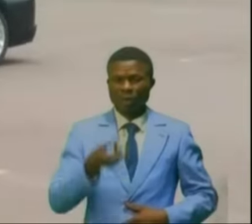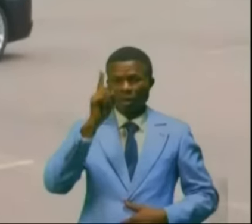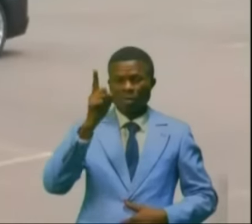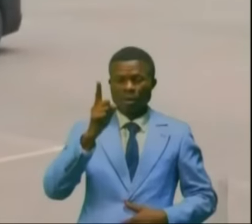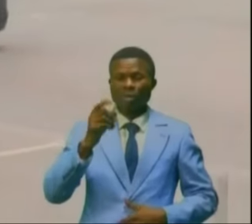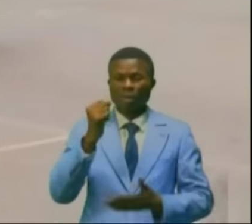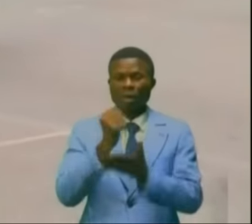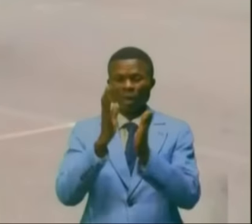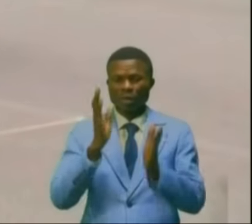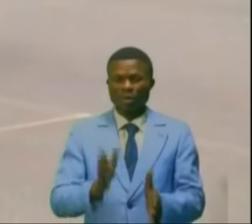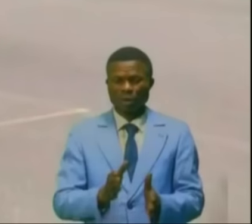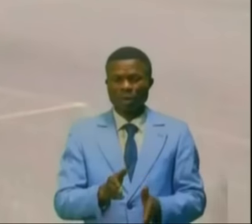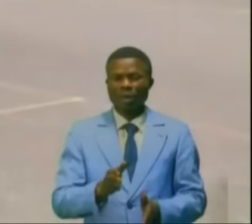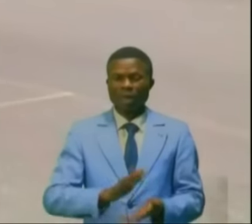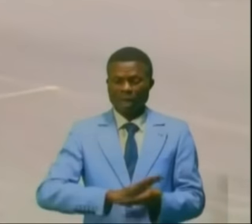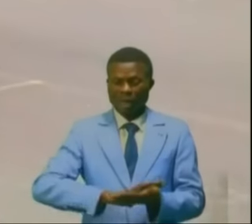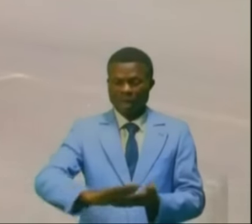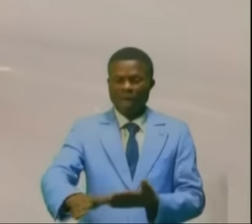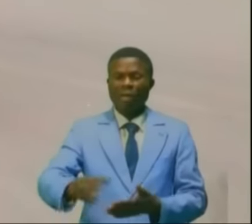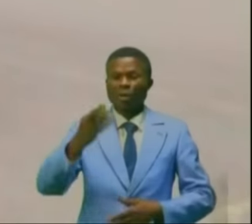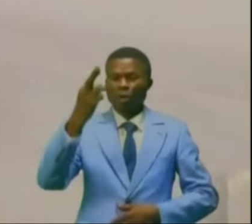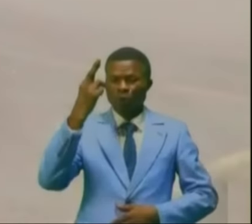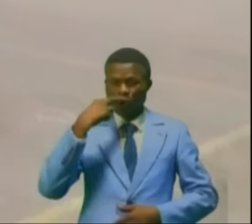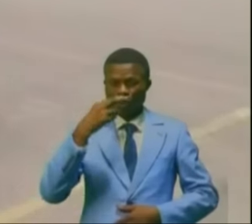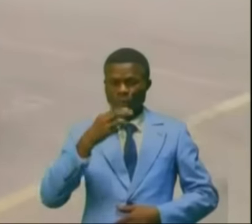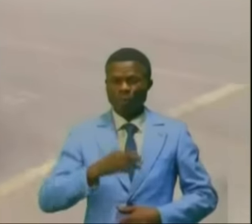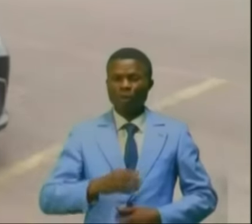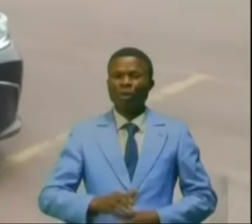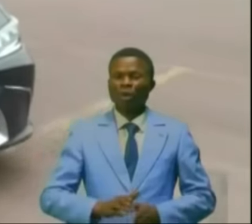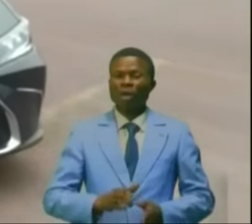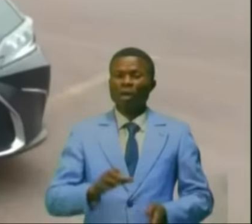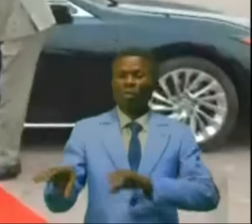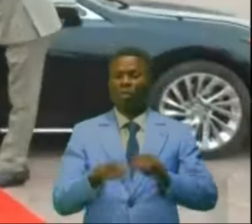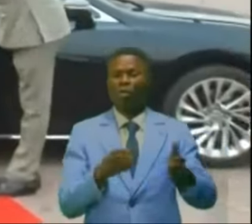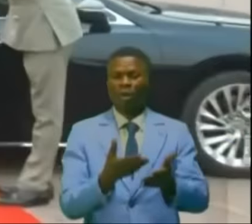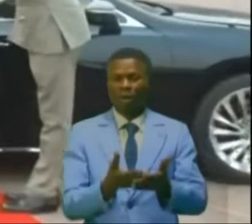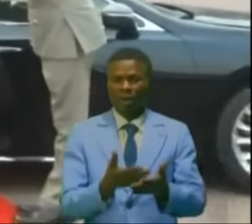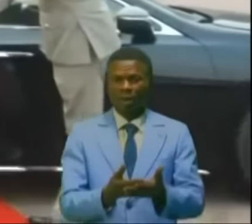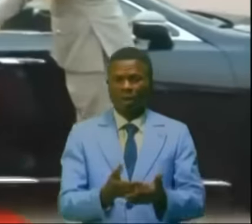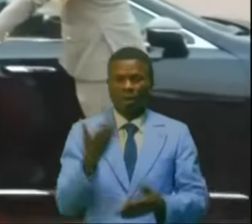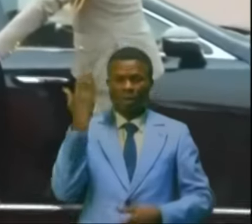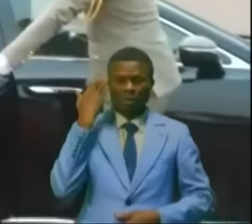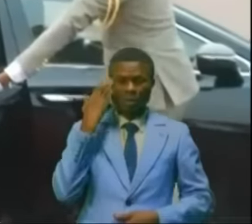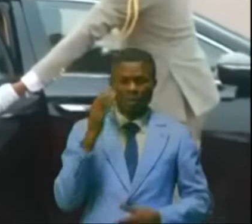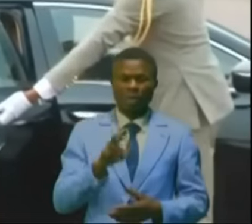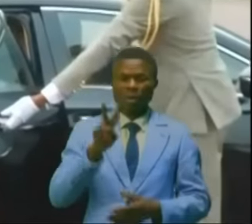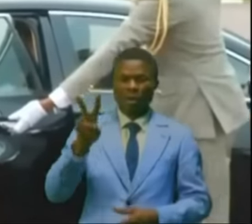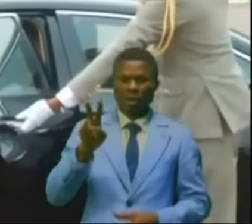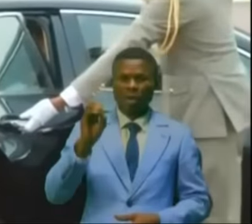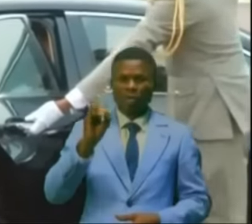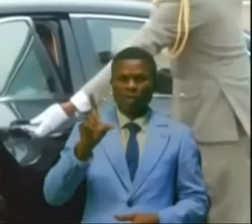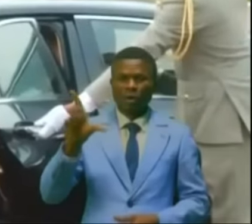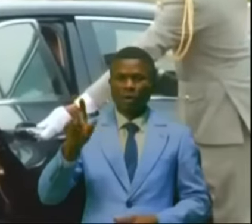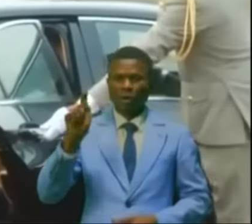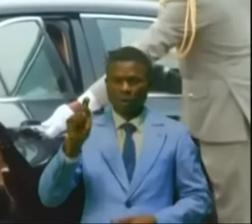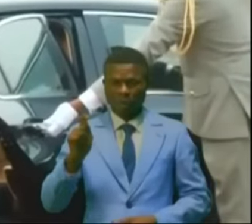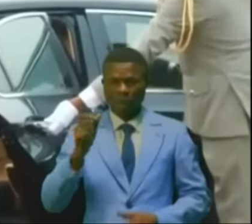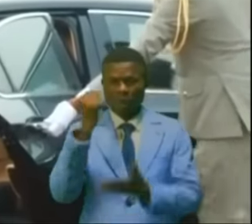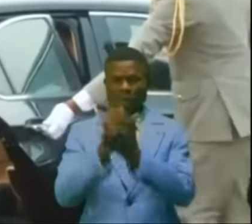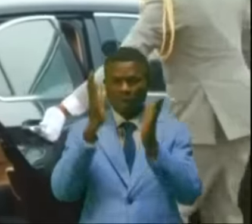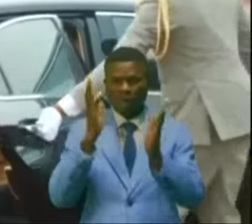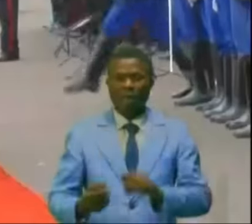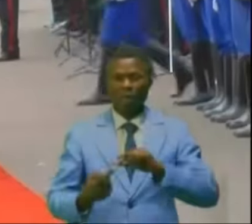premier a marché sur le tapis rouge déroulé pour la circonstance, M. Zsolt Mészáros,